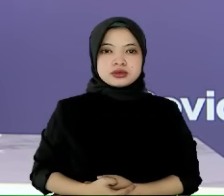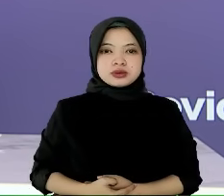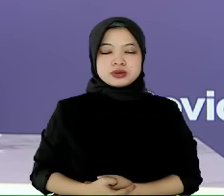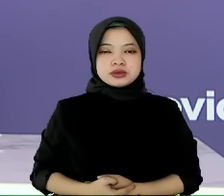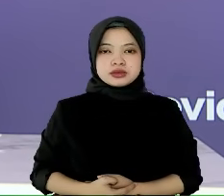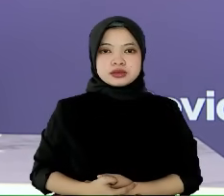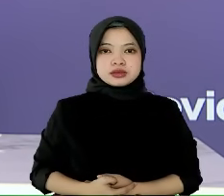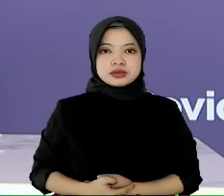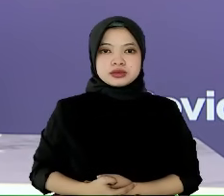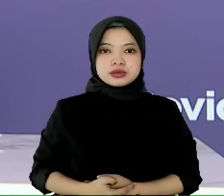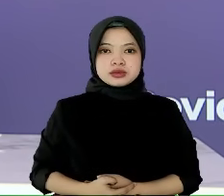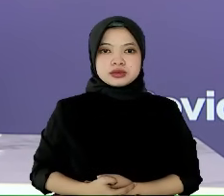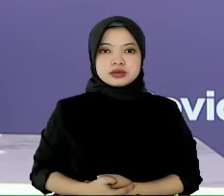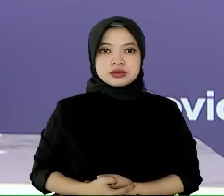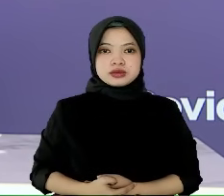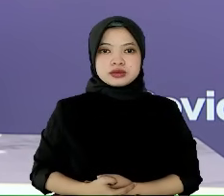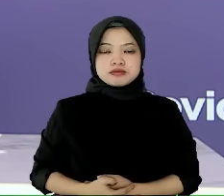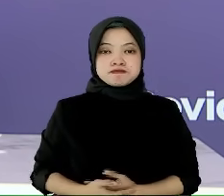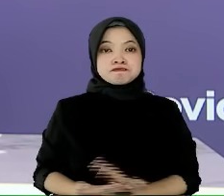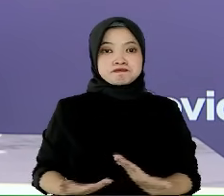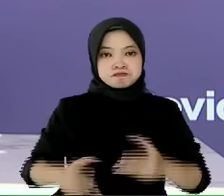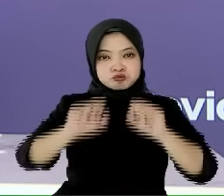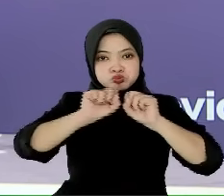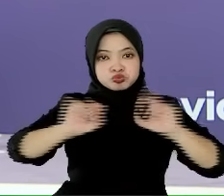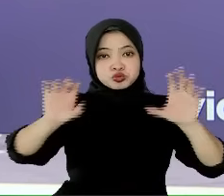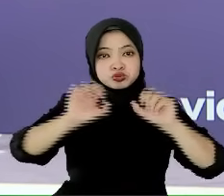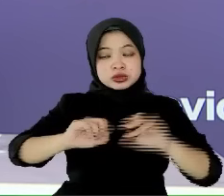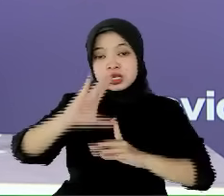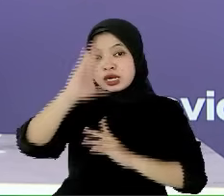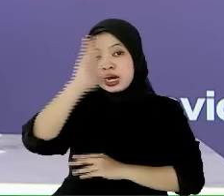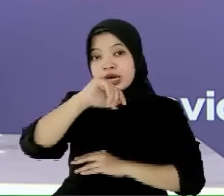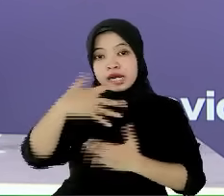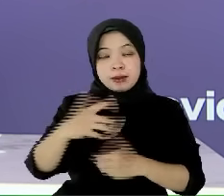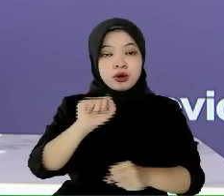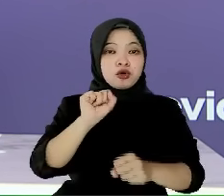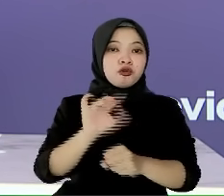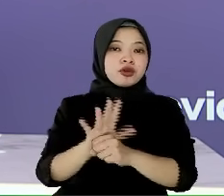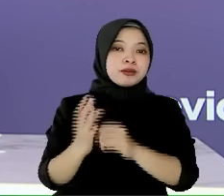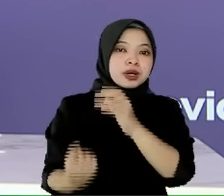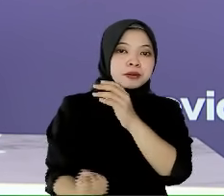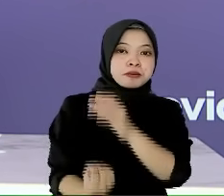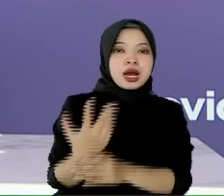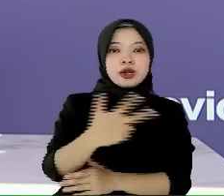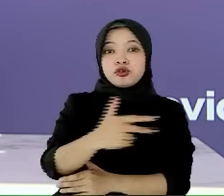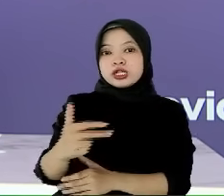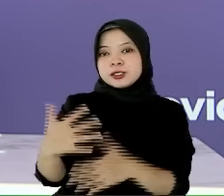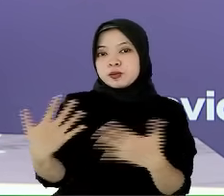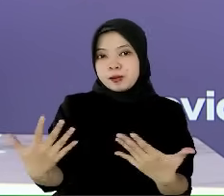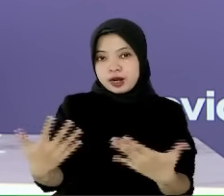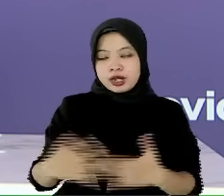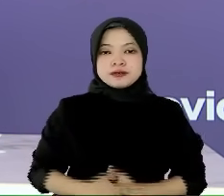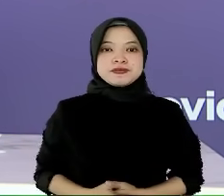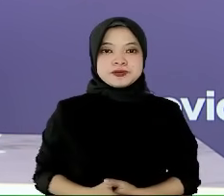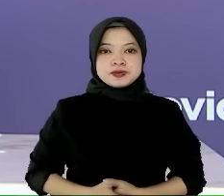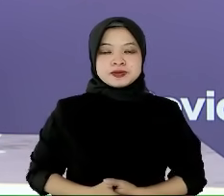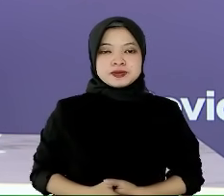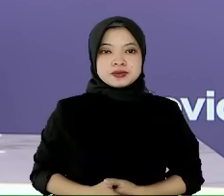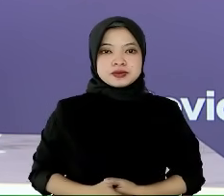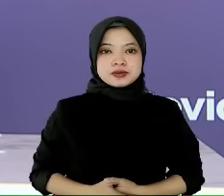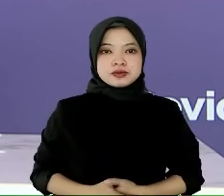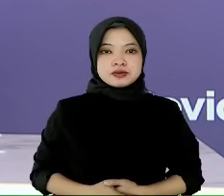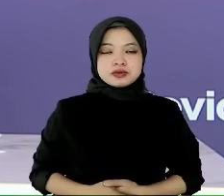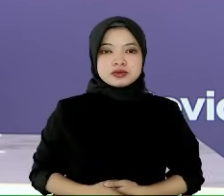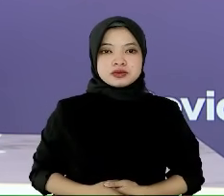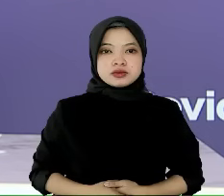Kesehatan. Pada hari ini, saya akan menyampaikan perkembangan COVID-19 di Indonesia. Seperti yang kita